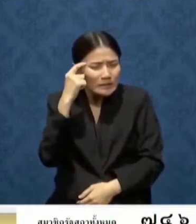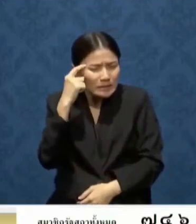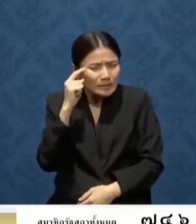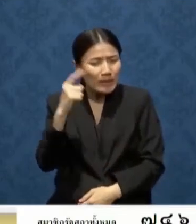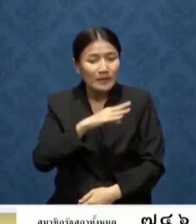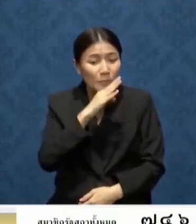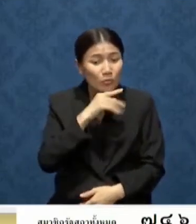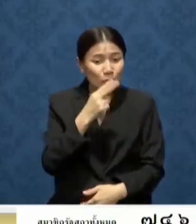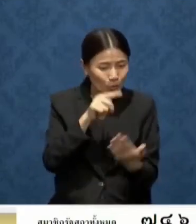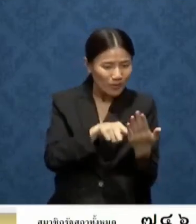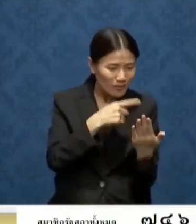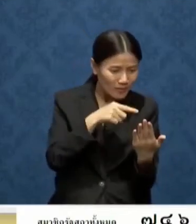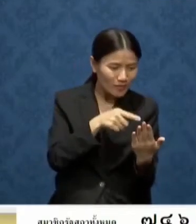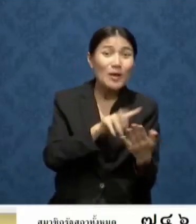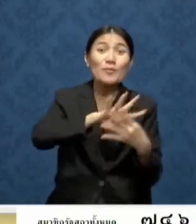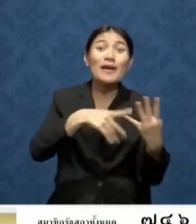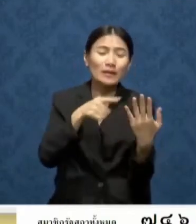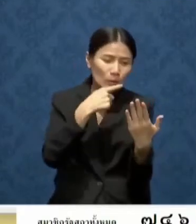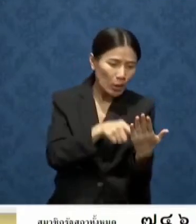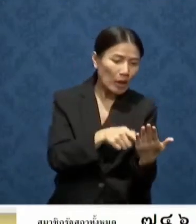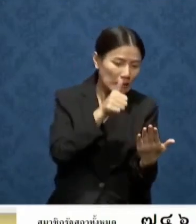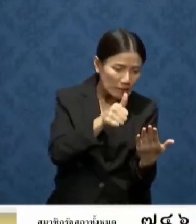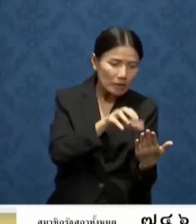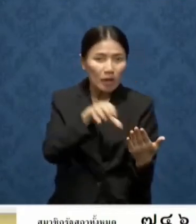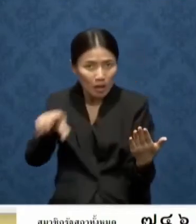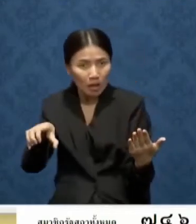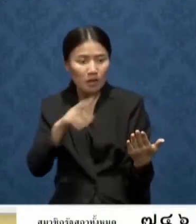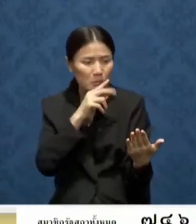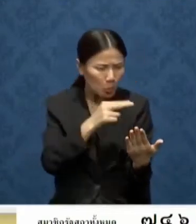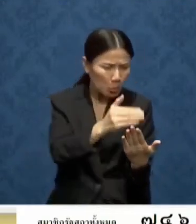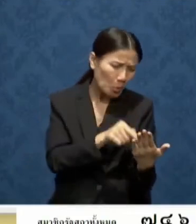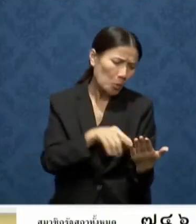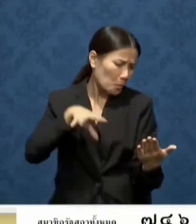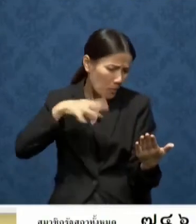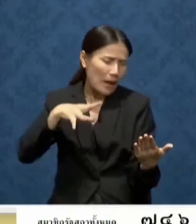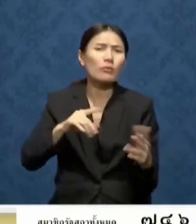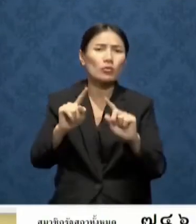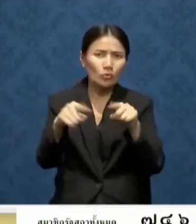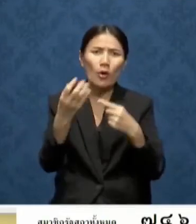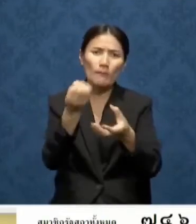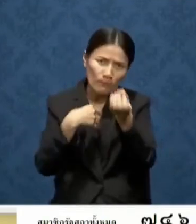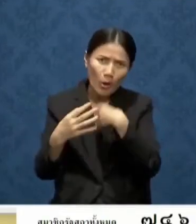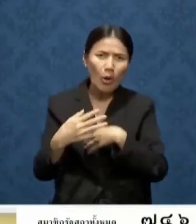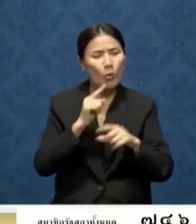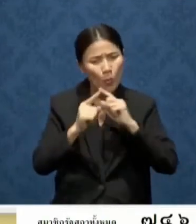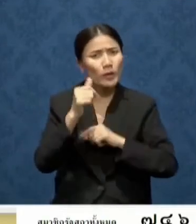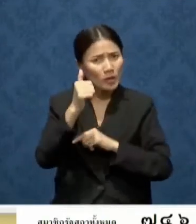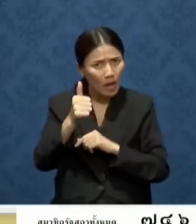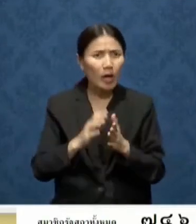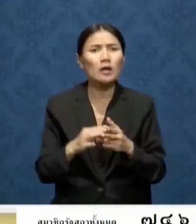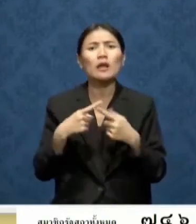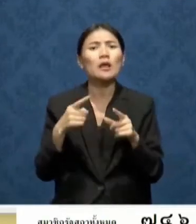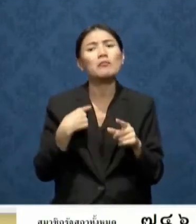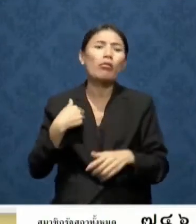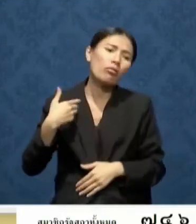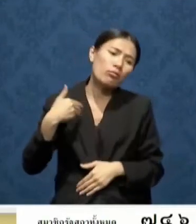ท่านเหนด้วยท่านก็นำไปปับปุง อะไรทท่านไมเหด้วยก็ตอบกลบมาให้ชัดมัถกเทียงกได้ เห็นต่อยู่ร่วมกัได้แต่จะอยู่ไปวัวั